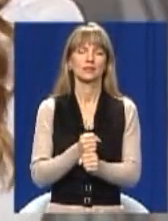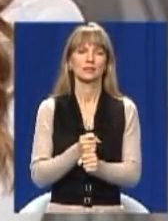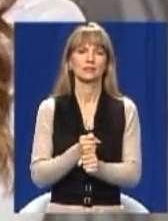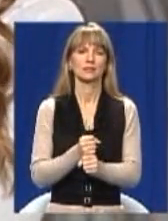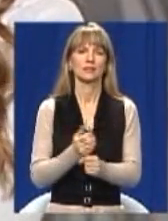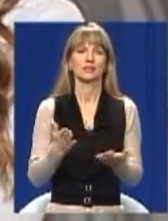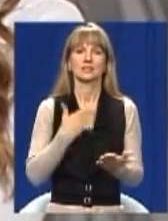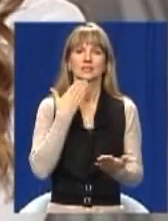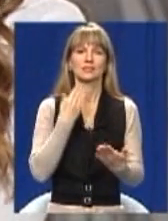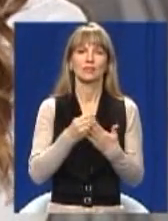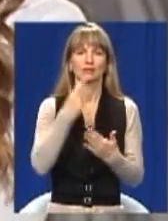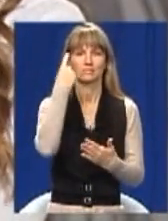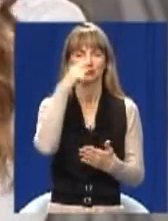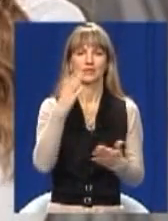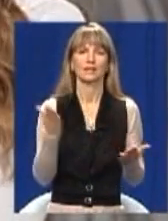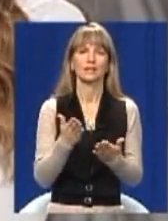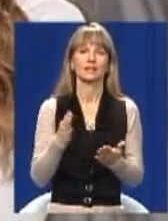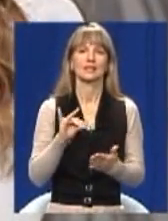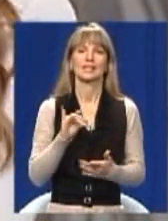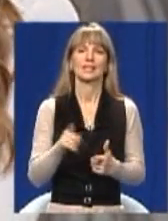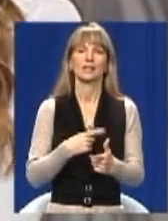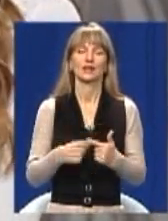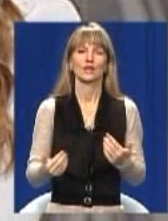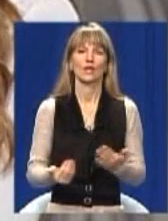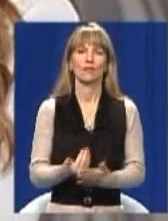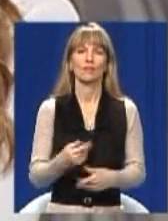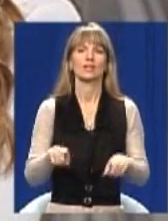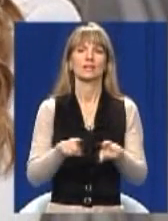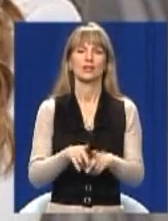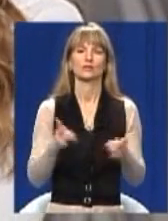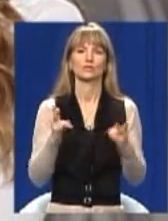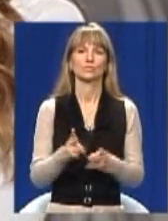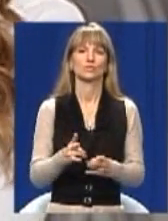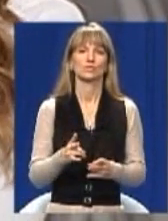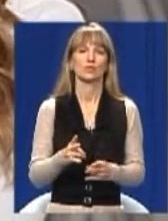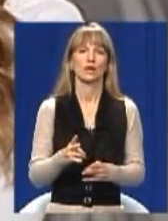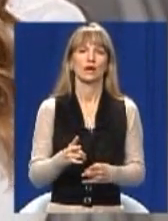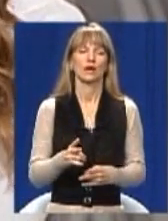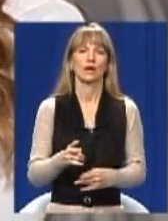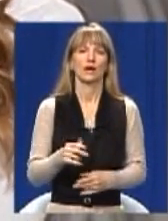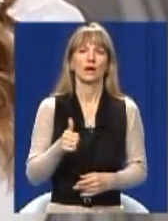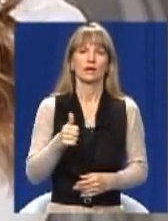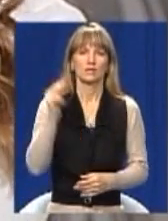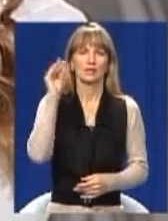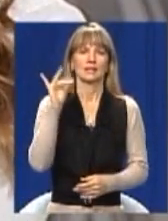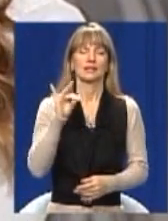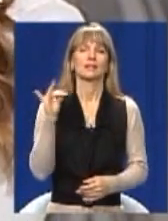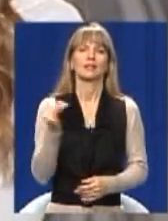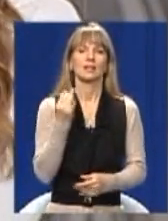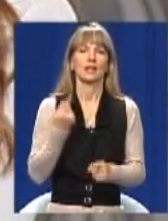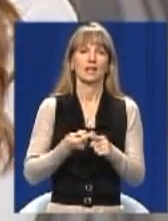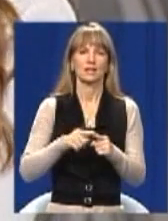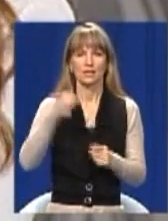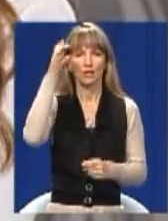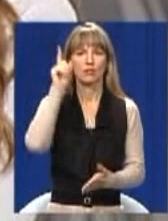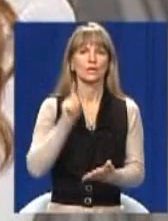там свою там винахід або якусь там новинку, то також треба дуже добре досконально вивчати та цікавитися цією наукою.